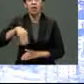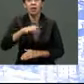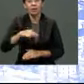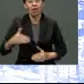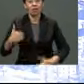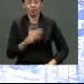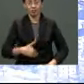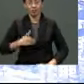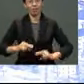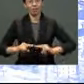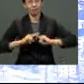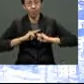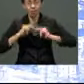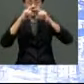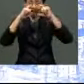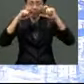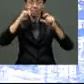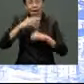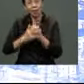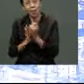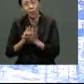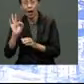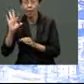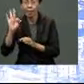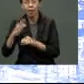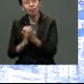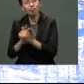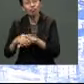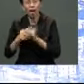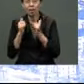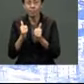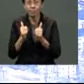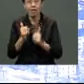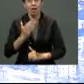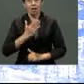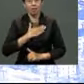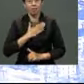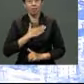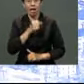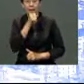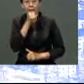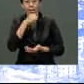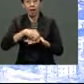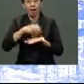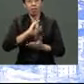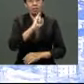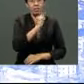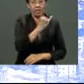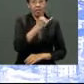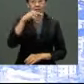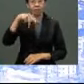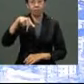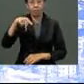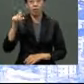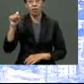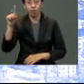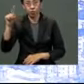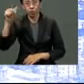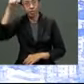ขภาพส่วนตัวสุขอนามัยส่วนตัวได้ดีท่านก็ลดลงใหผมมาแถลงจันทร์พุธศุกร์นะครับ3